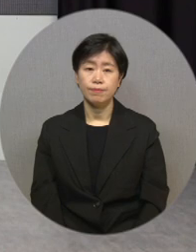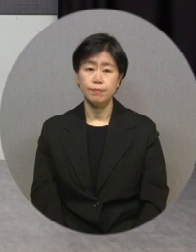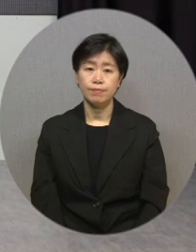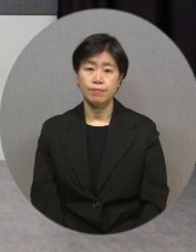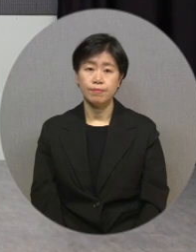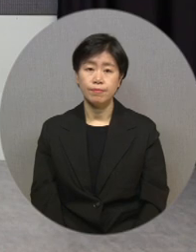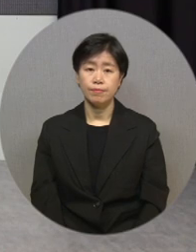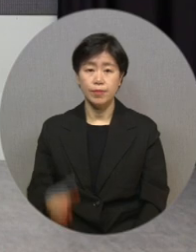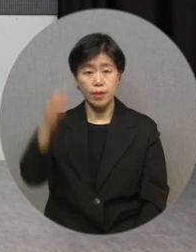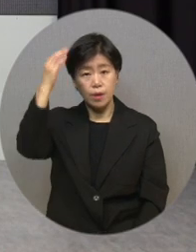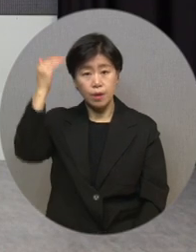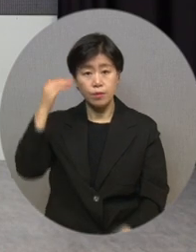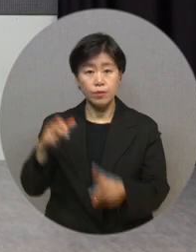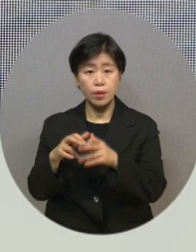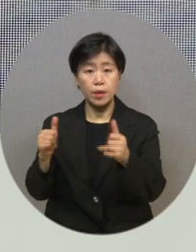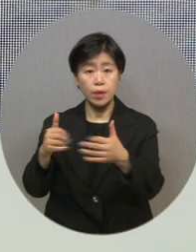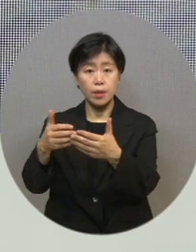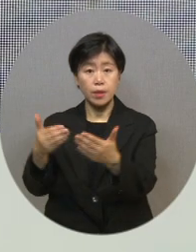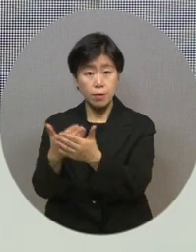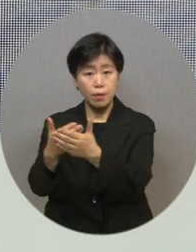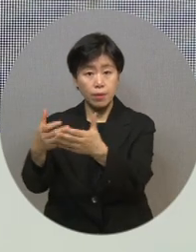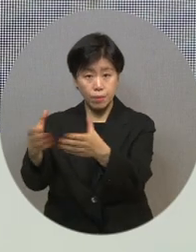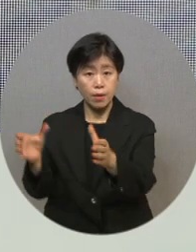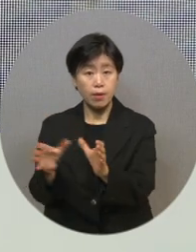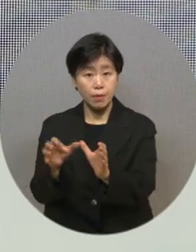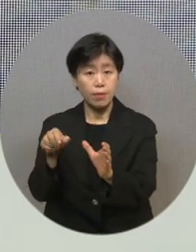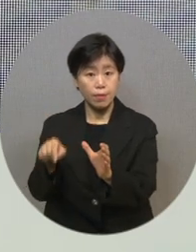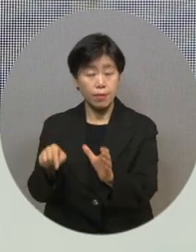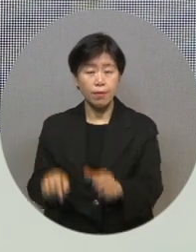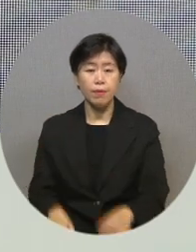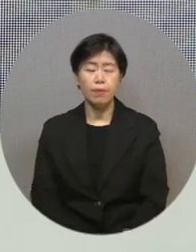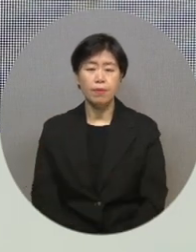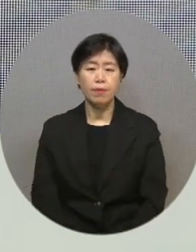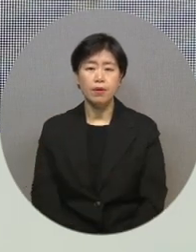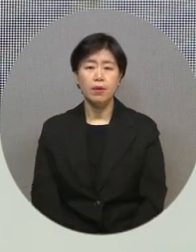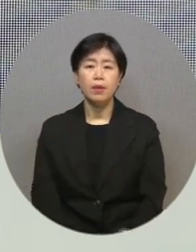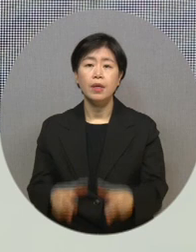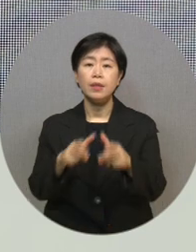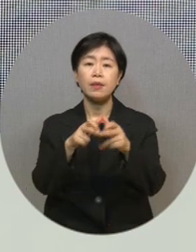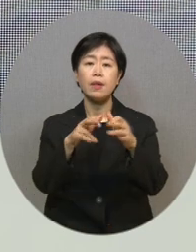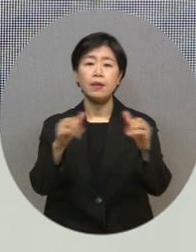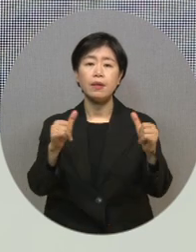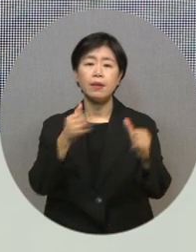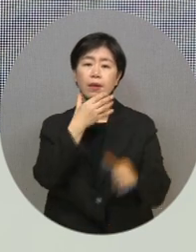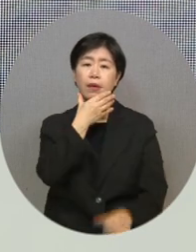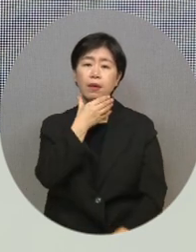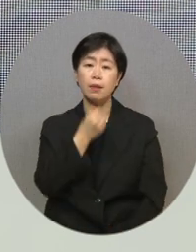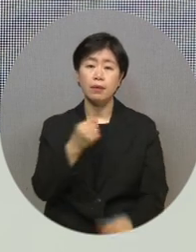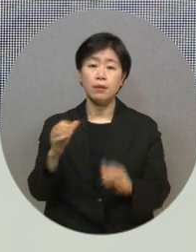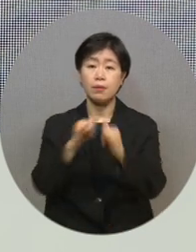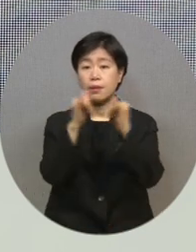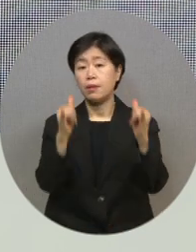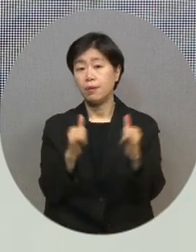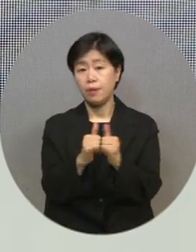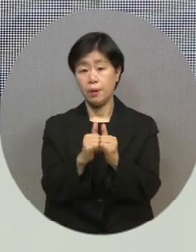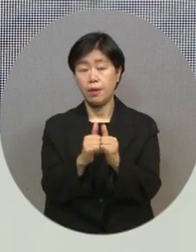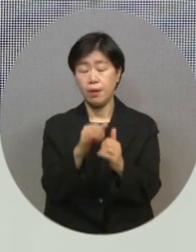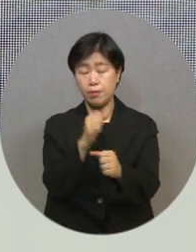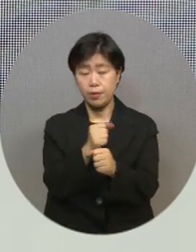장애인 개발원은 이 장애인이 행복한 소용 사회를 실현하는데